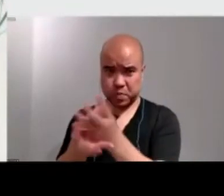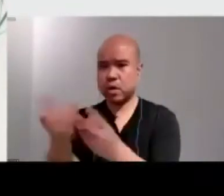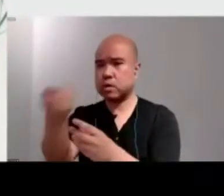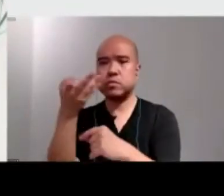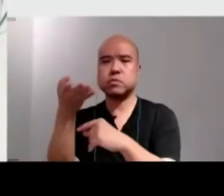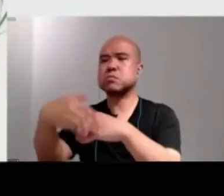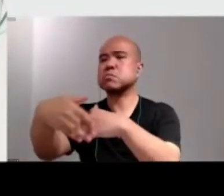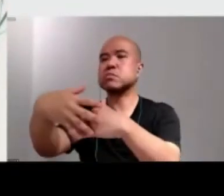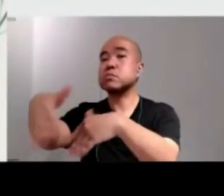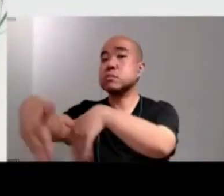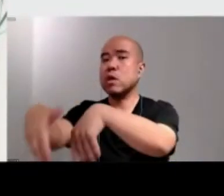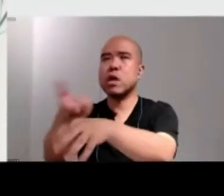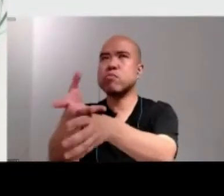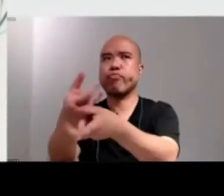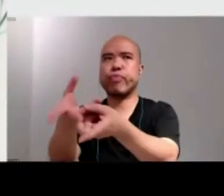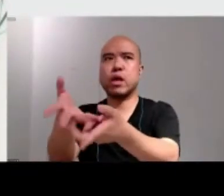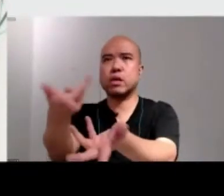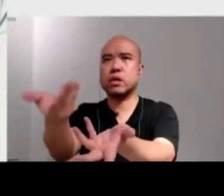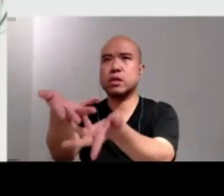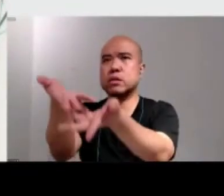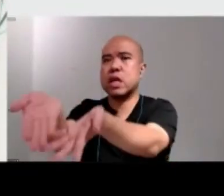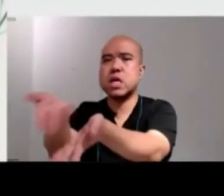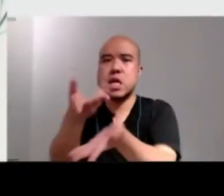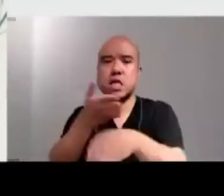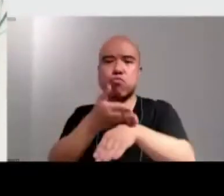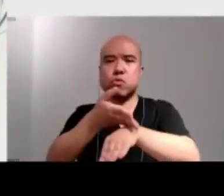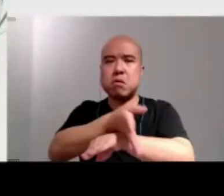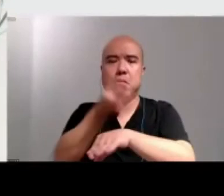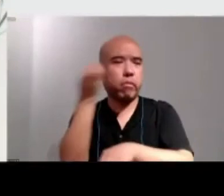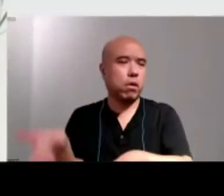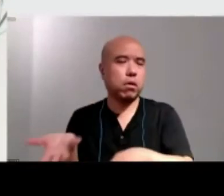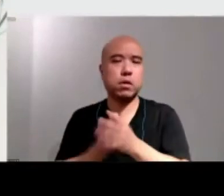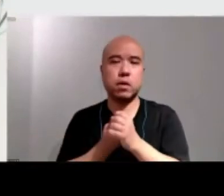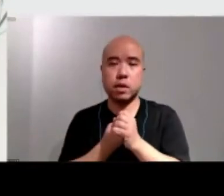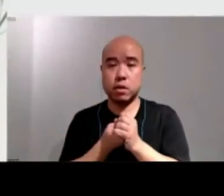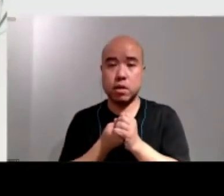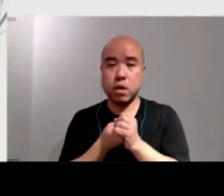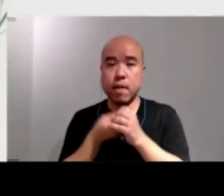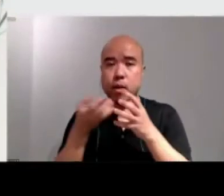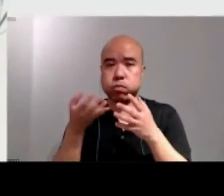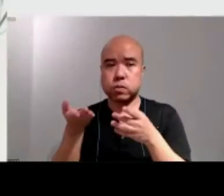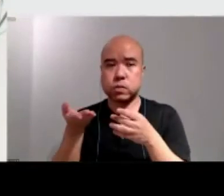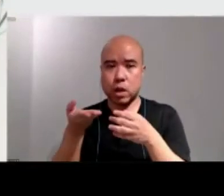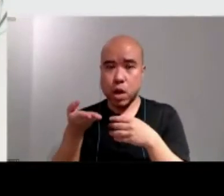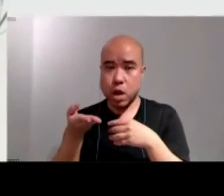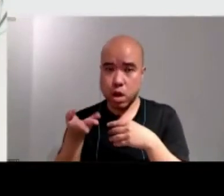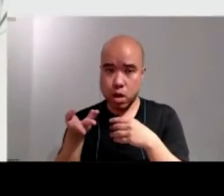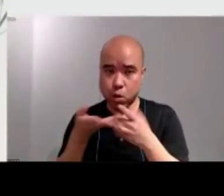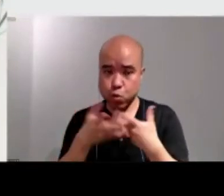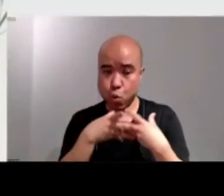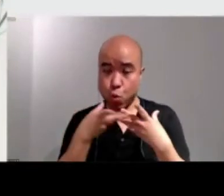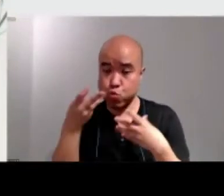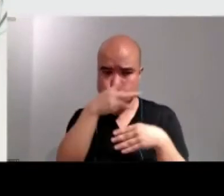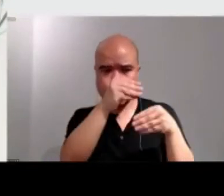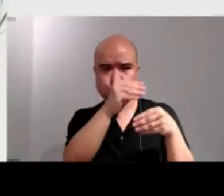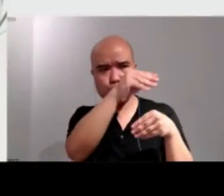如果比在香港的話，那裡的情況是非常之惡劣的。所以我們就會做一個很多的籌款的活動